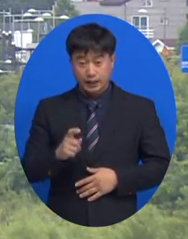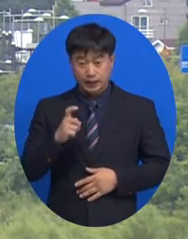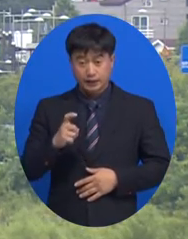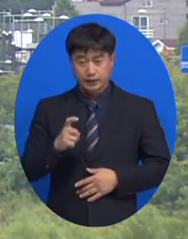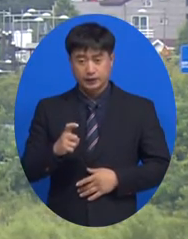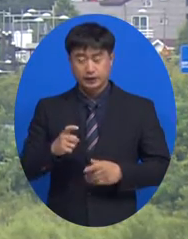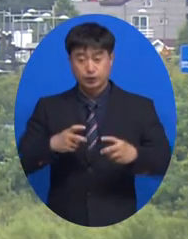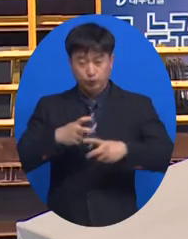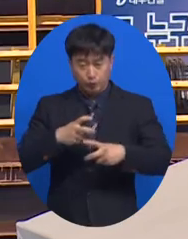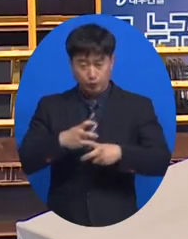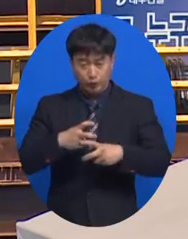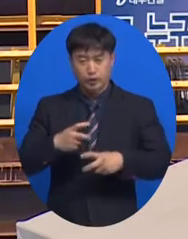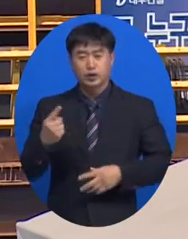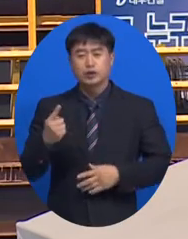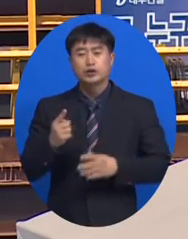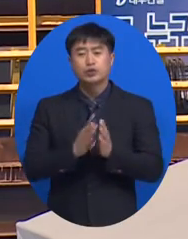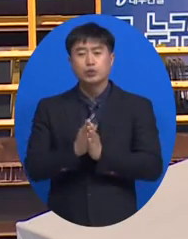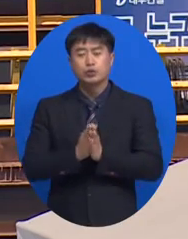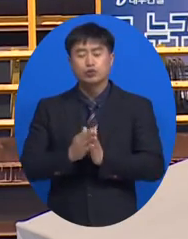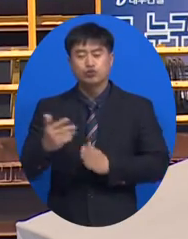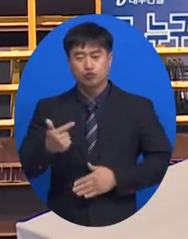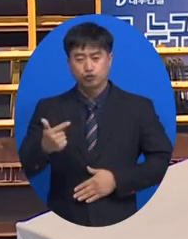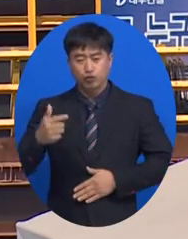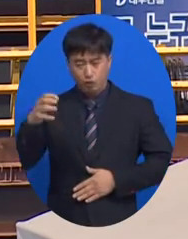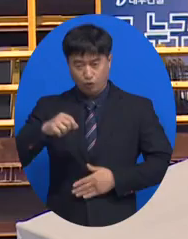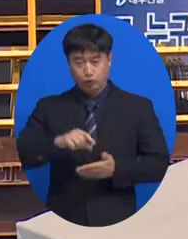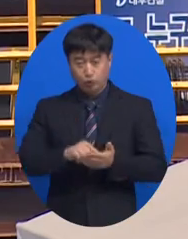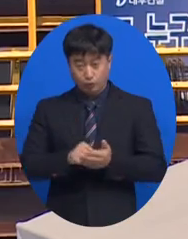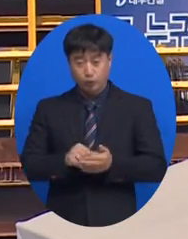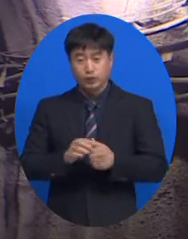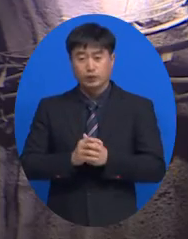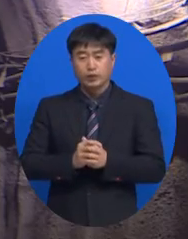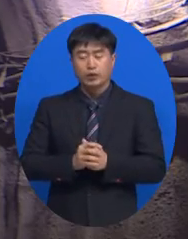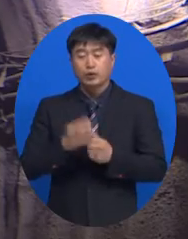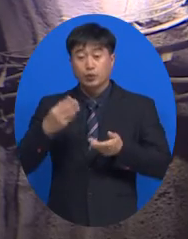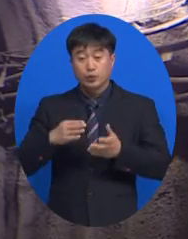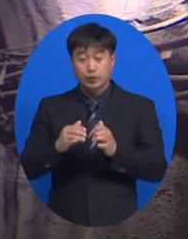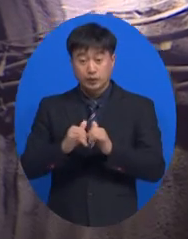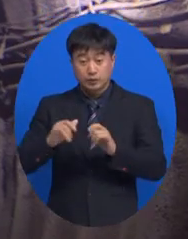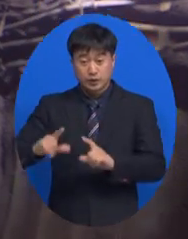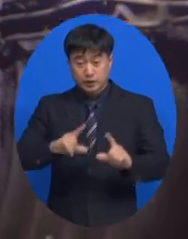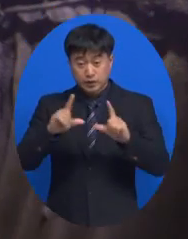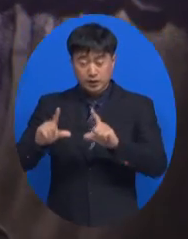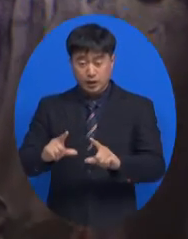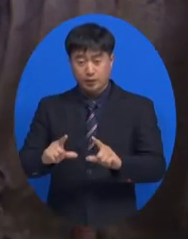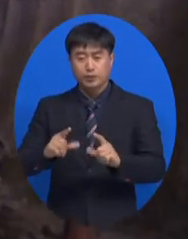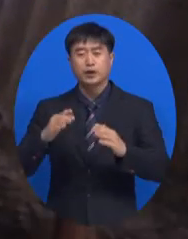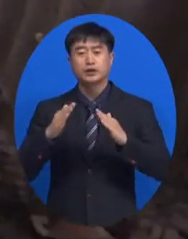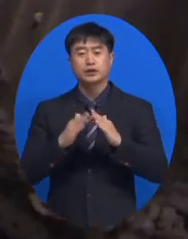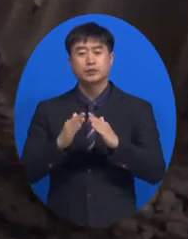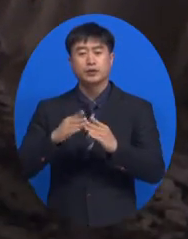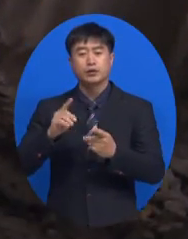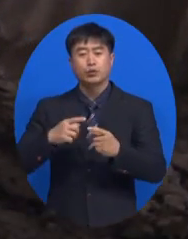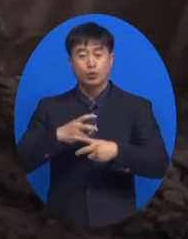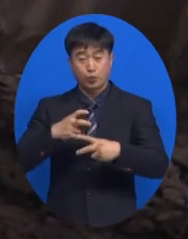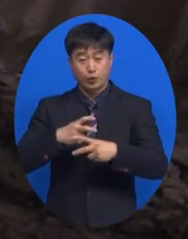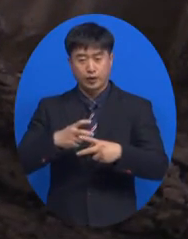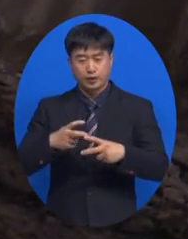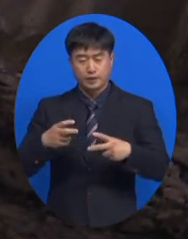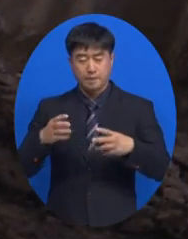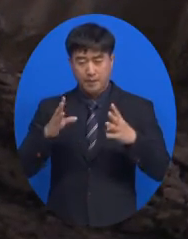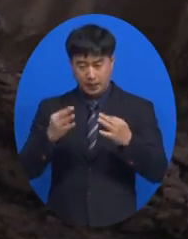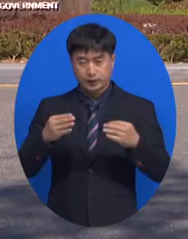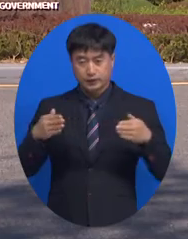광역교통 기반 합중에는 1조 6271억 원을 할애하는 등 도민의 삶과 직결되는 주거와 교통에도 많은